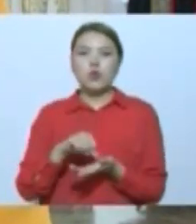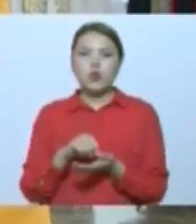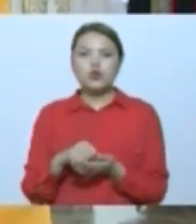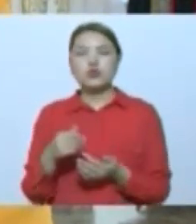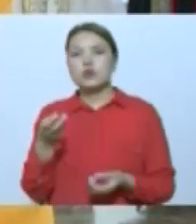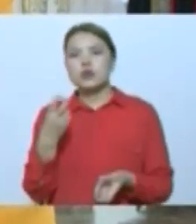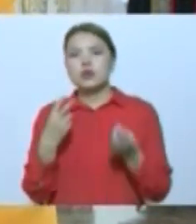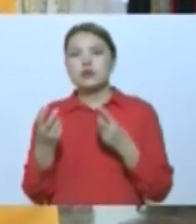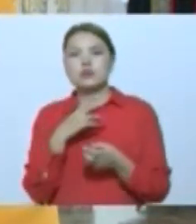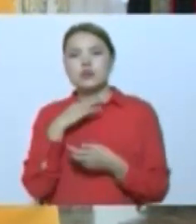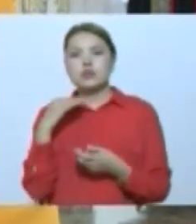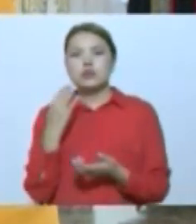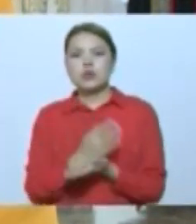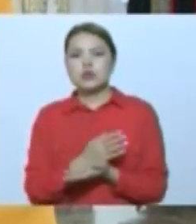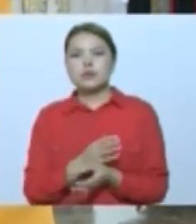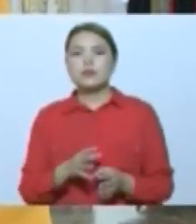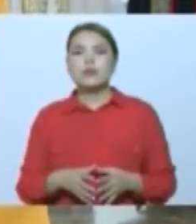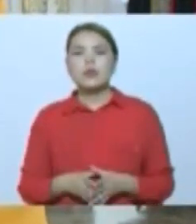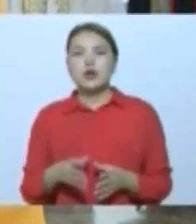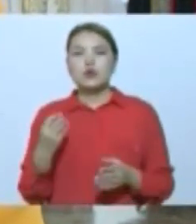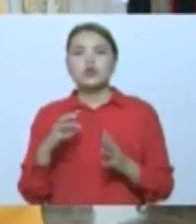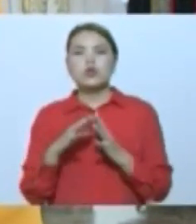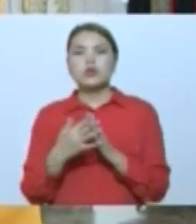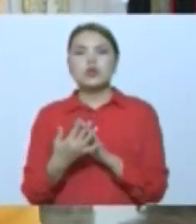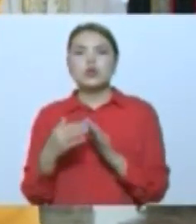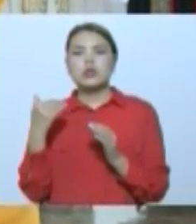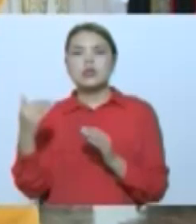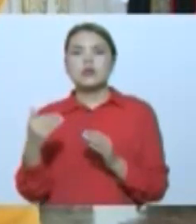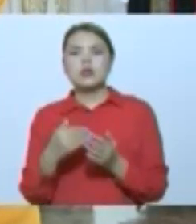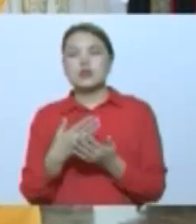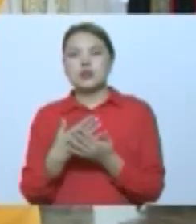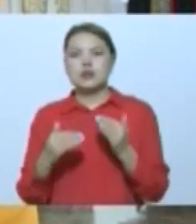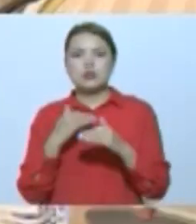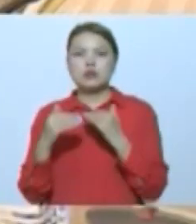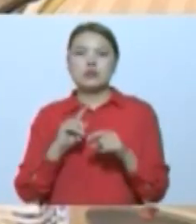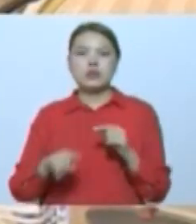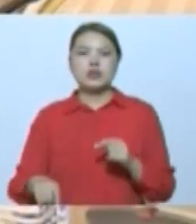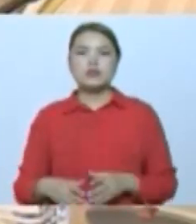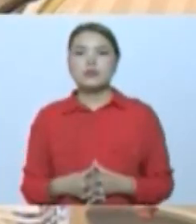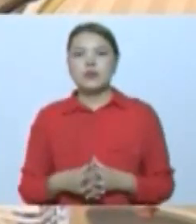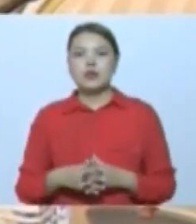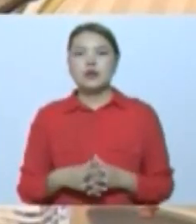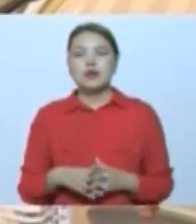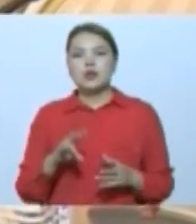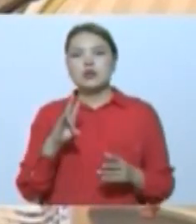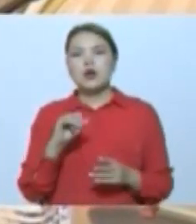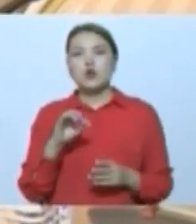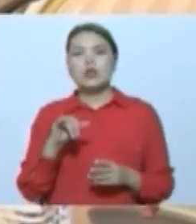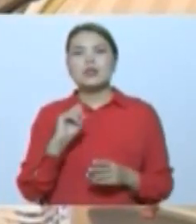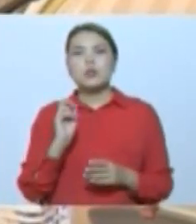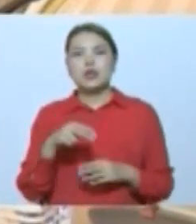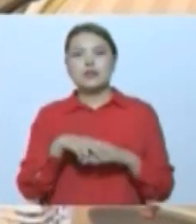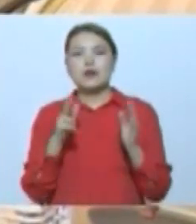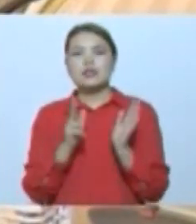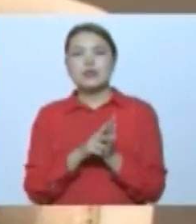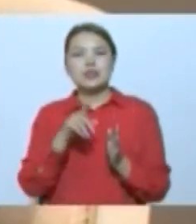көп келіп, соның ішінде ауылдық үкіметтік емес ұйымдар қарқынды дамуда деп айта аламын. Наурызбек Мағдатов 18 жасында